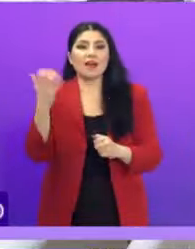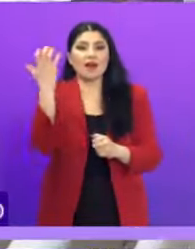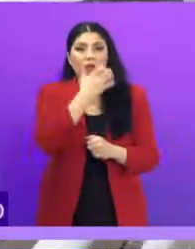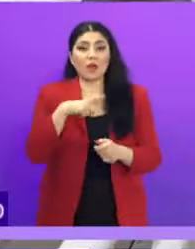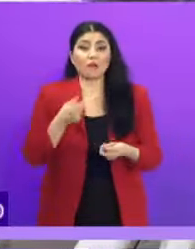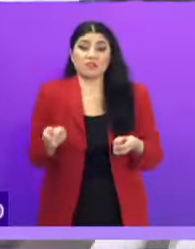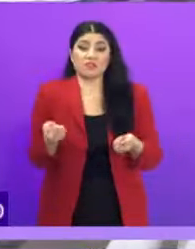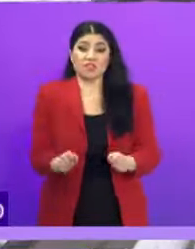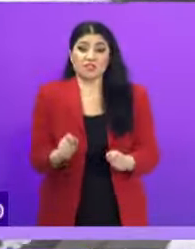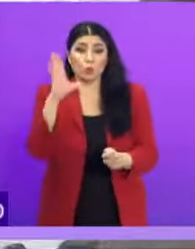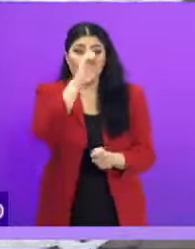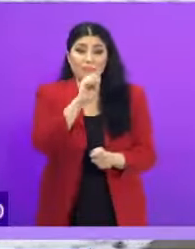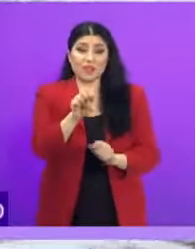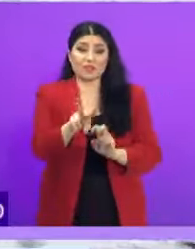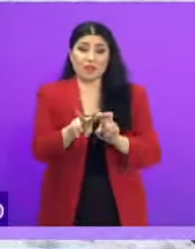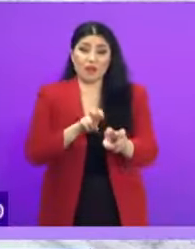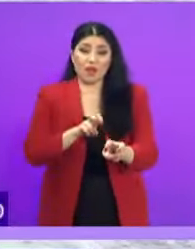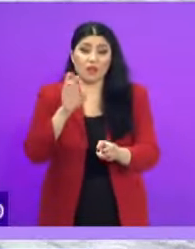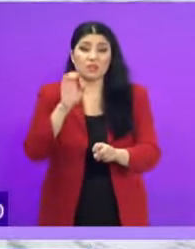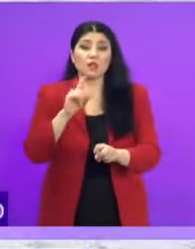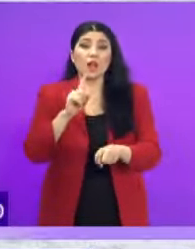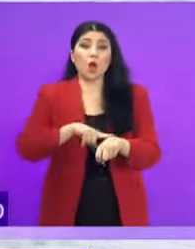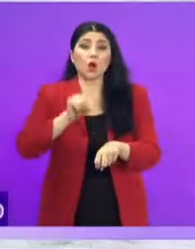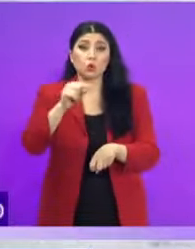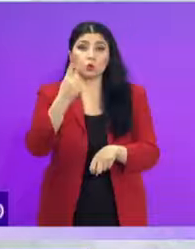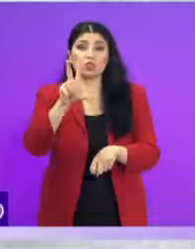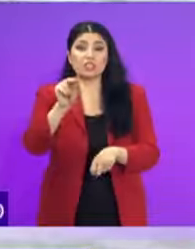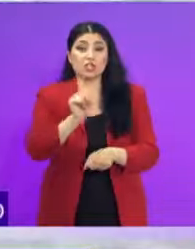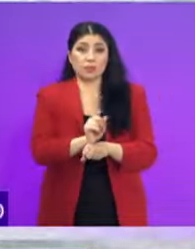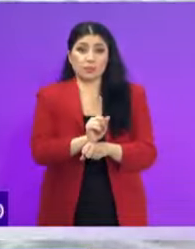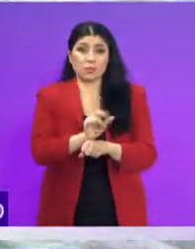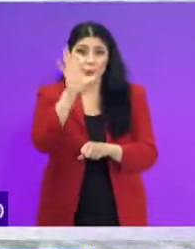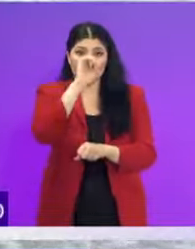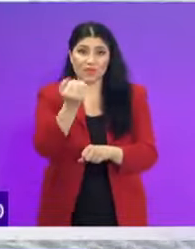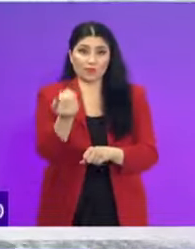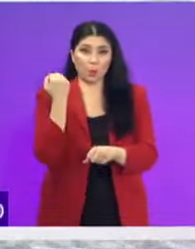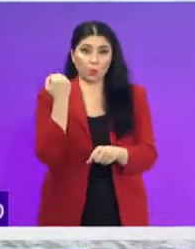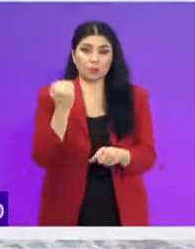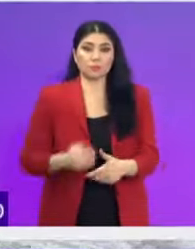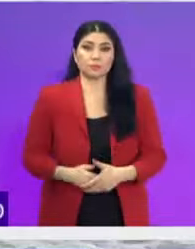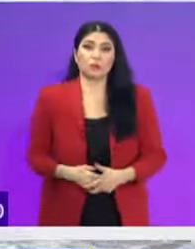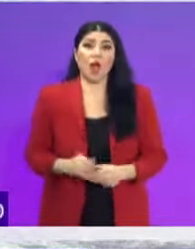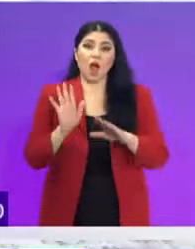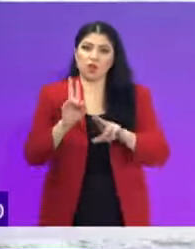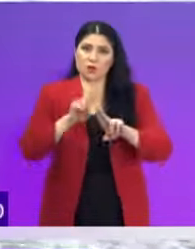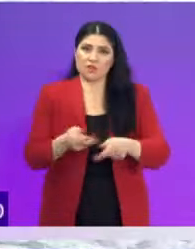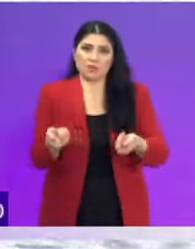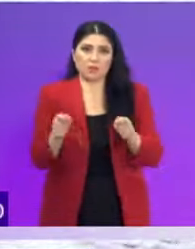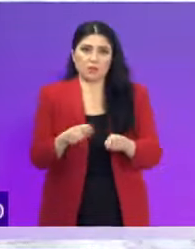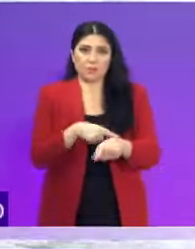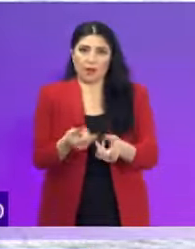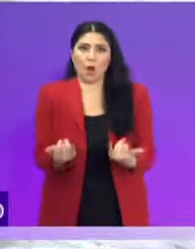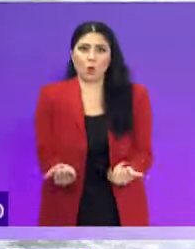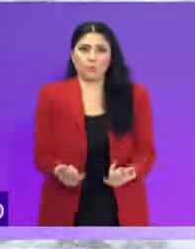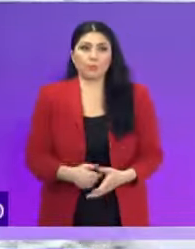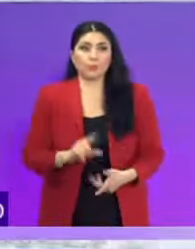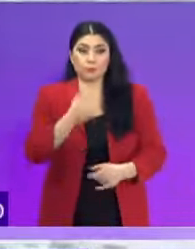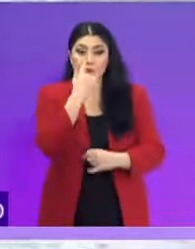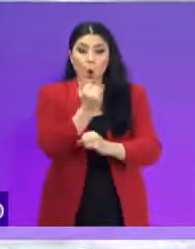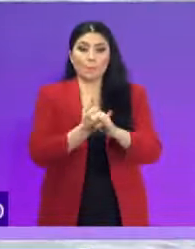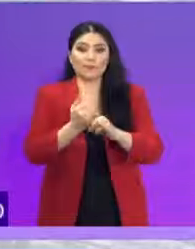închise încă de noaptea trecută de la ora 21 și 30 de minute și așa au rămas până acum. Puteți observa